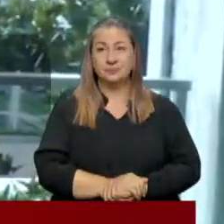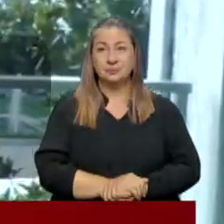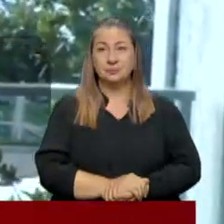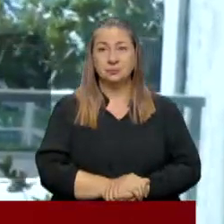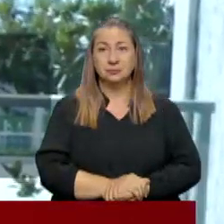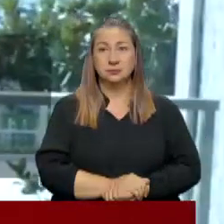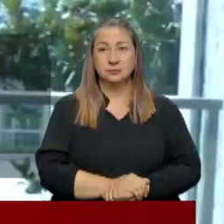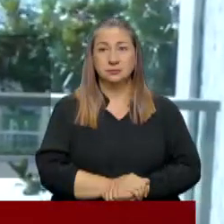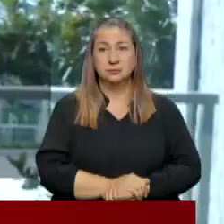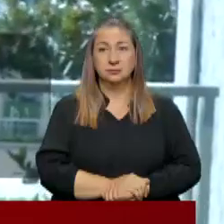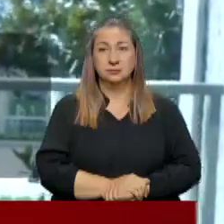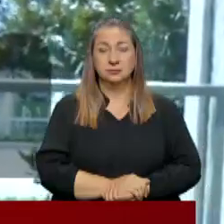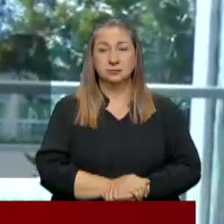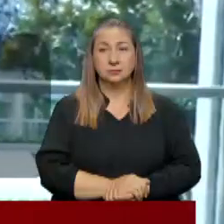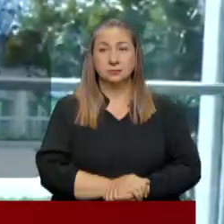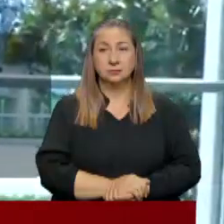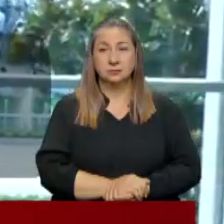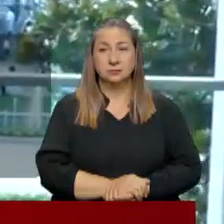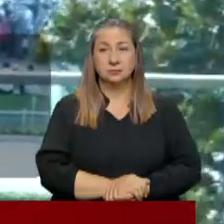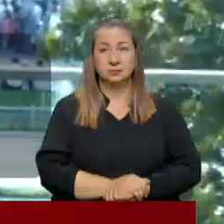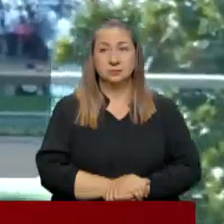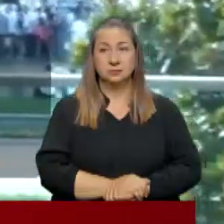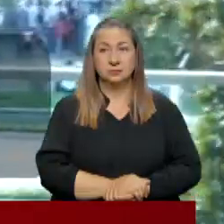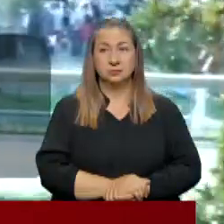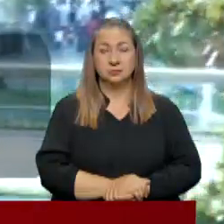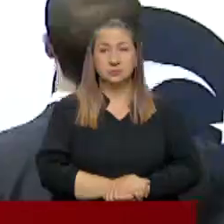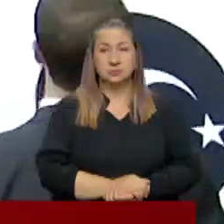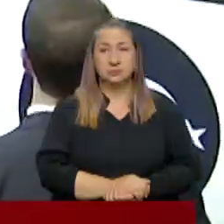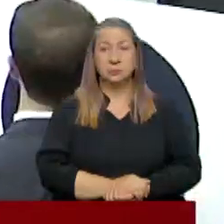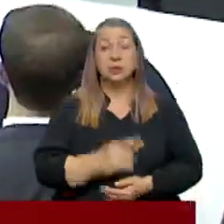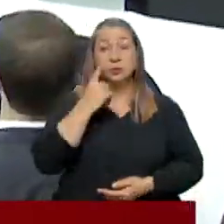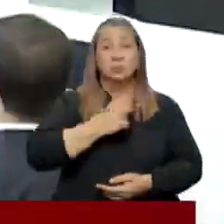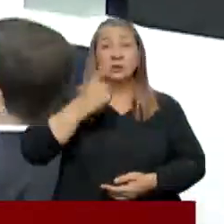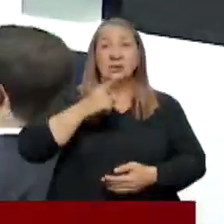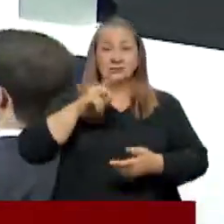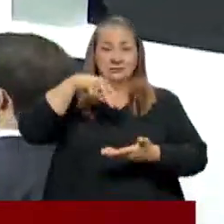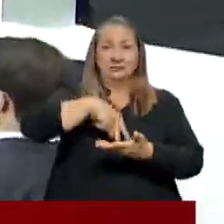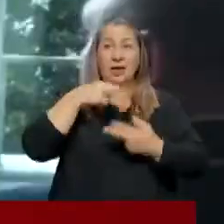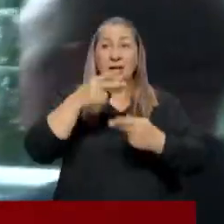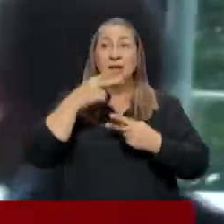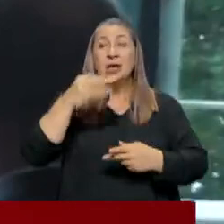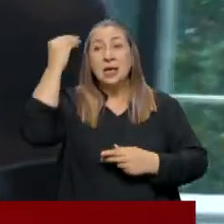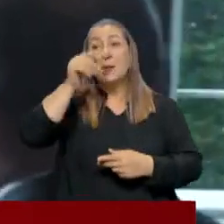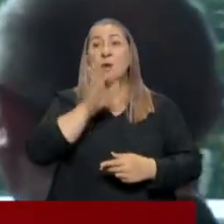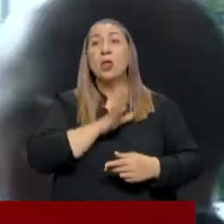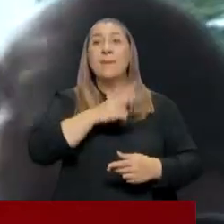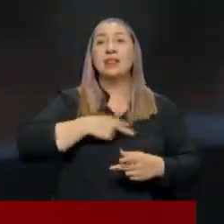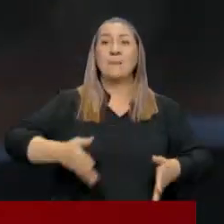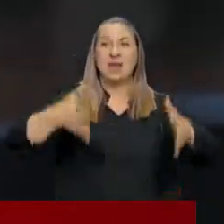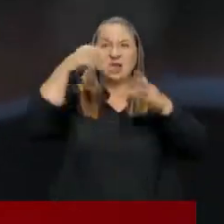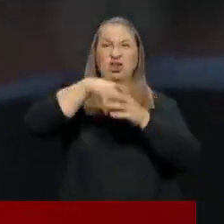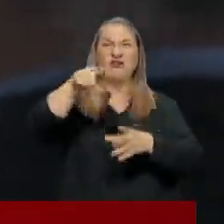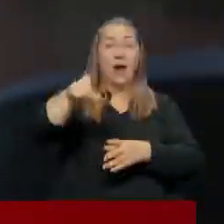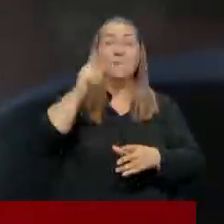edecek noktaları oluşturulmuştur Bunu daha sonra cumhurbaşkanı kötüyken İmamoğlu da belediye binasında